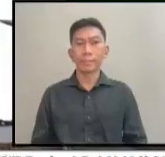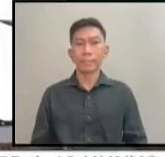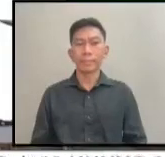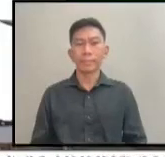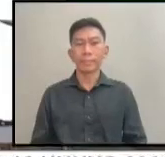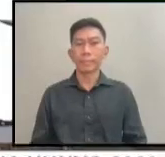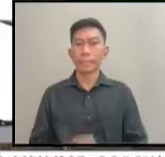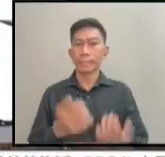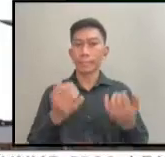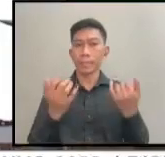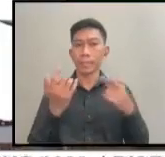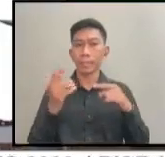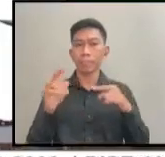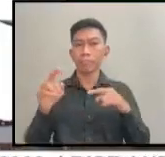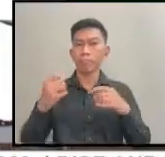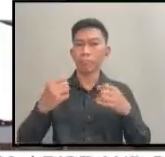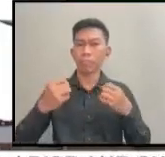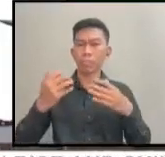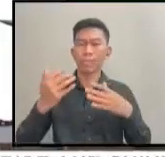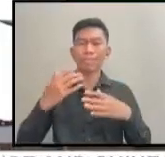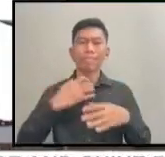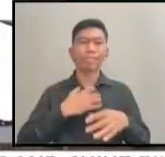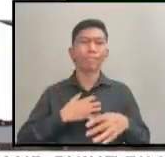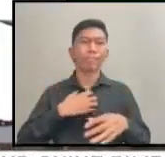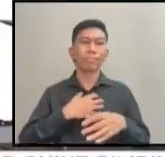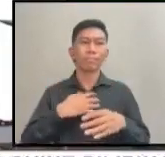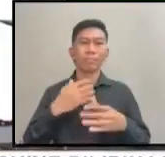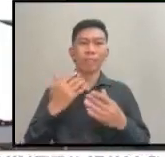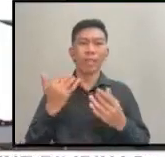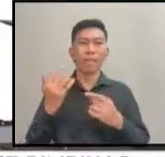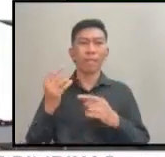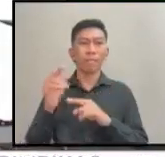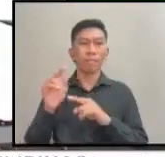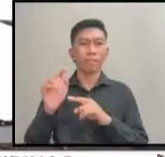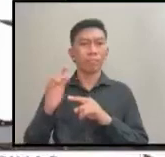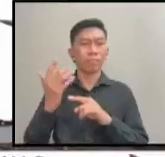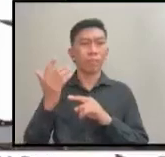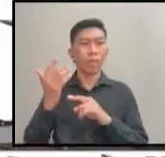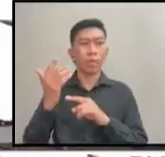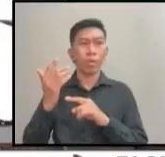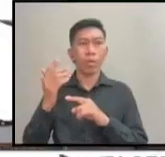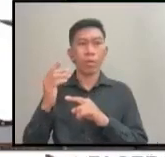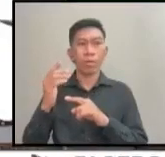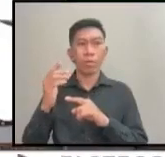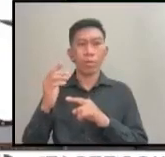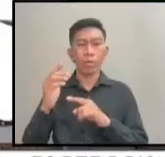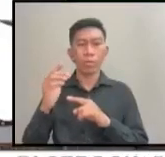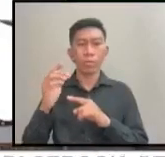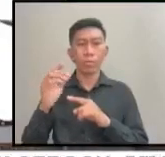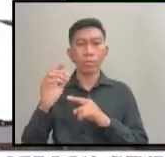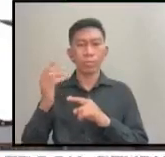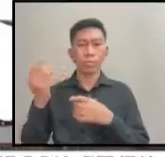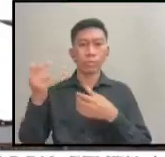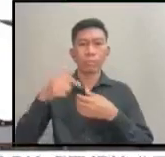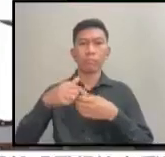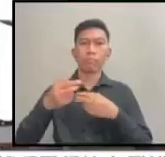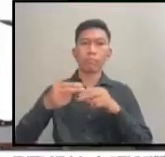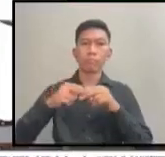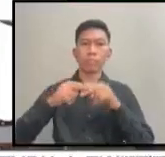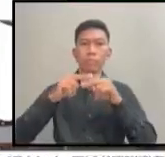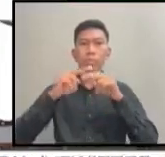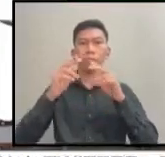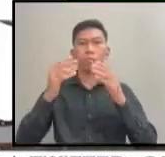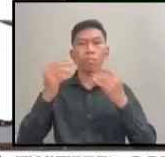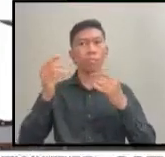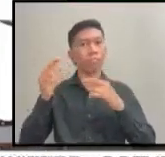Umaaray naman ang mga motorista sa ipinatutupad o ipinatupad na oil price increase ngayong araw. Ayon sa kanila, mataas na nga ang presyo